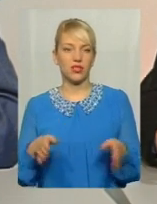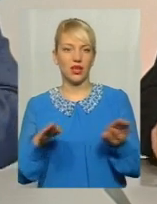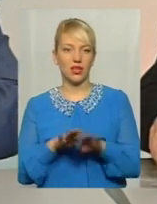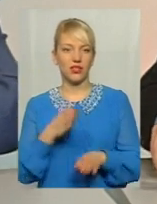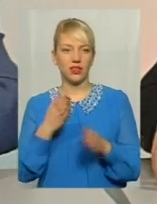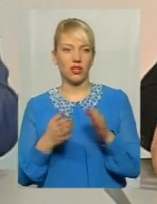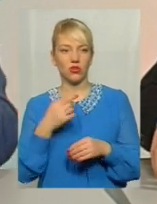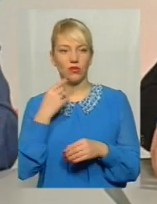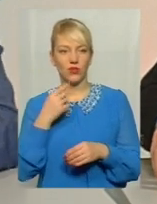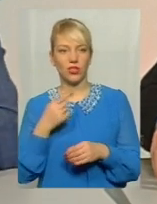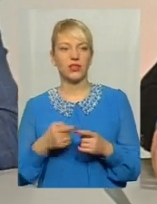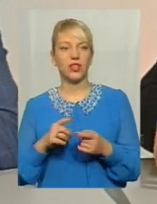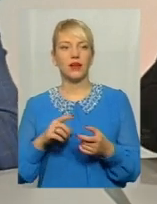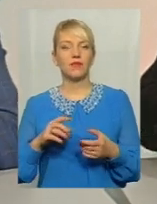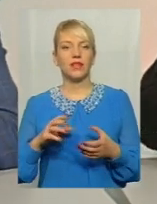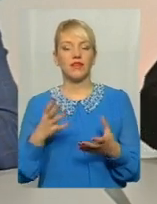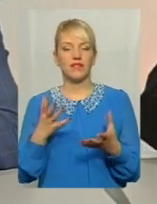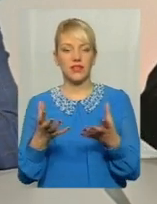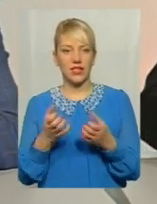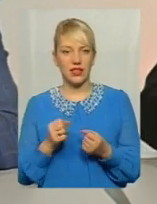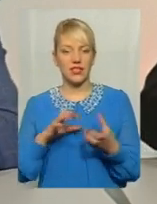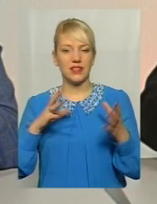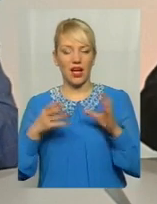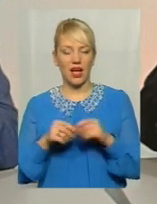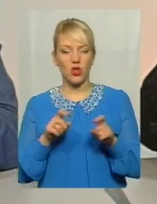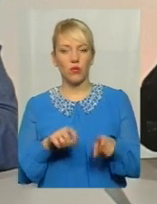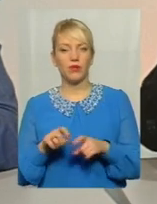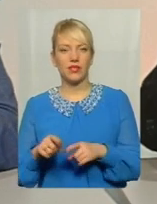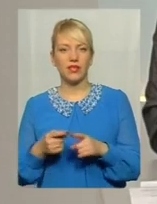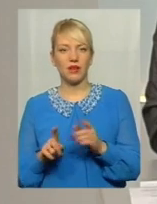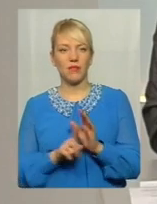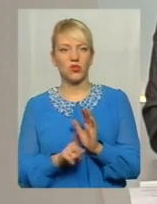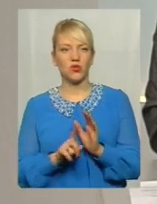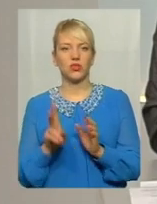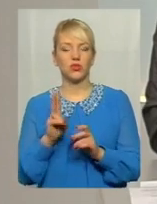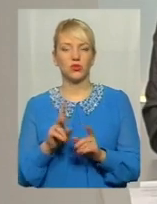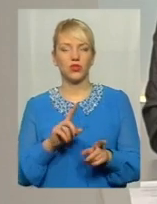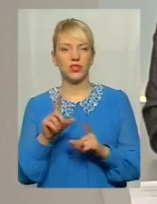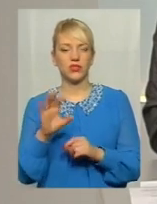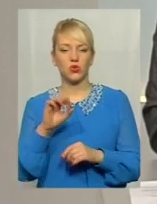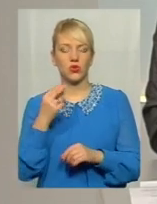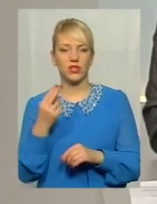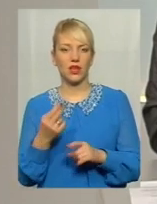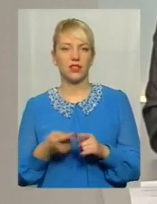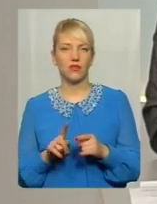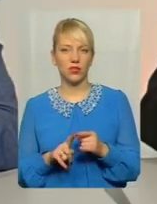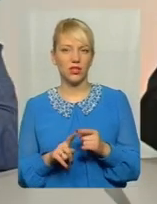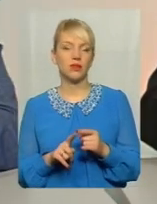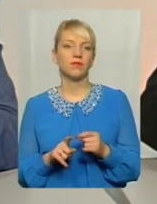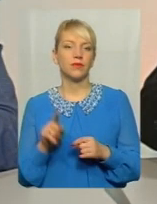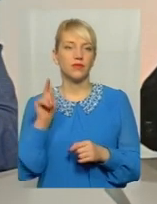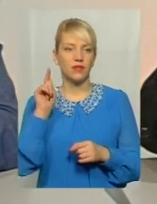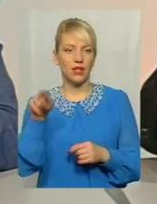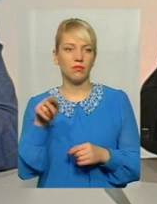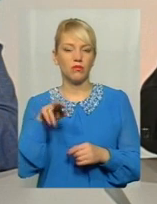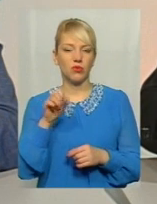взяти загальну міськість тих от маршрутів, які ходили так звані соціальні, вони там по